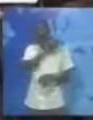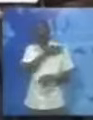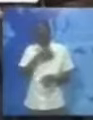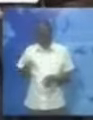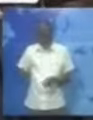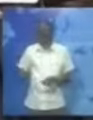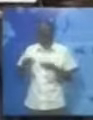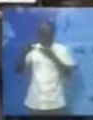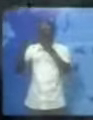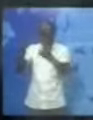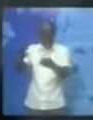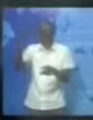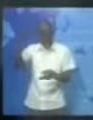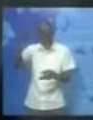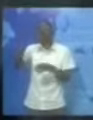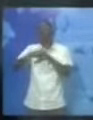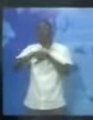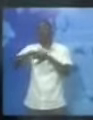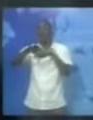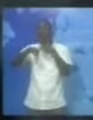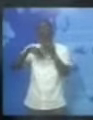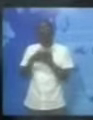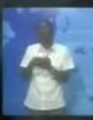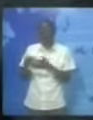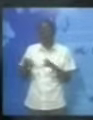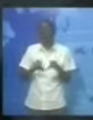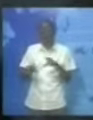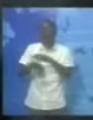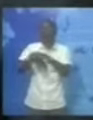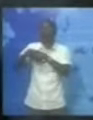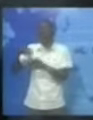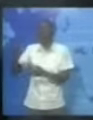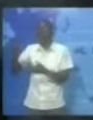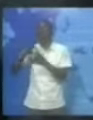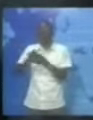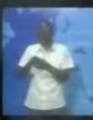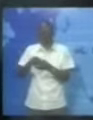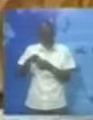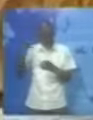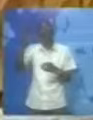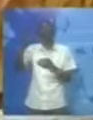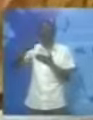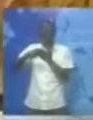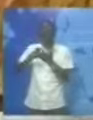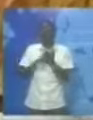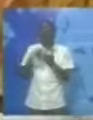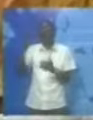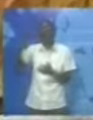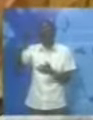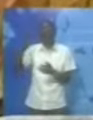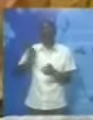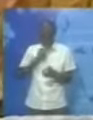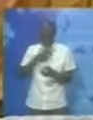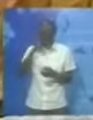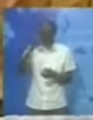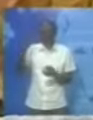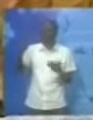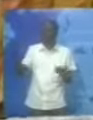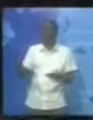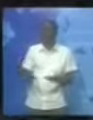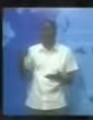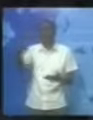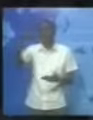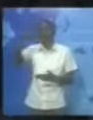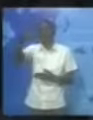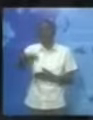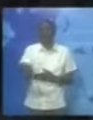donner un signal, surtout aussi faire en sorte que certaines unités qui ne sont pas en règle sachent que nous sommes là pour les